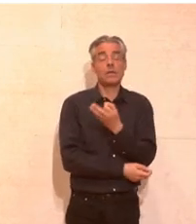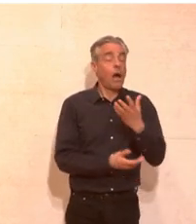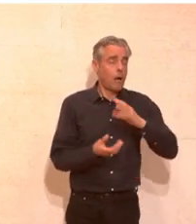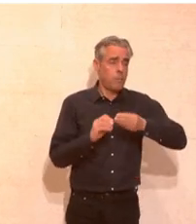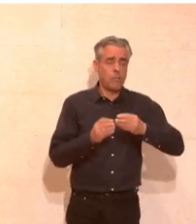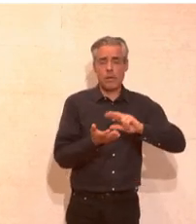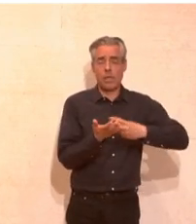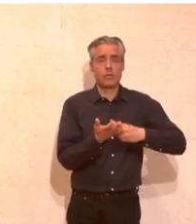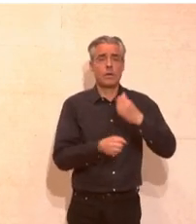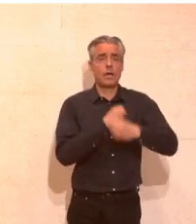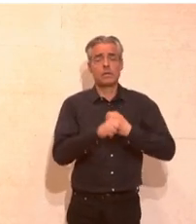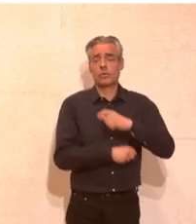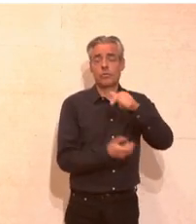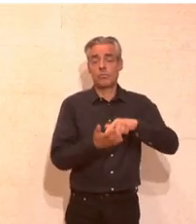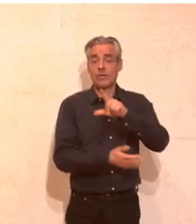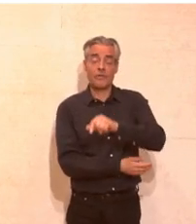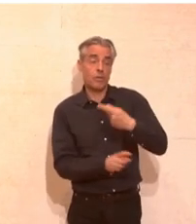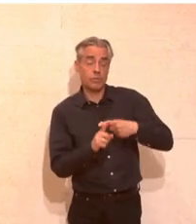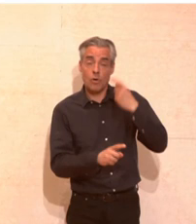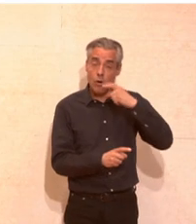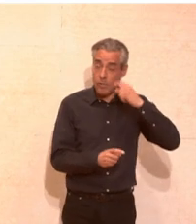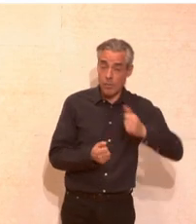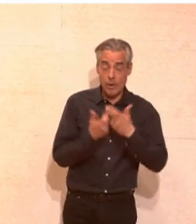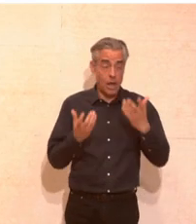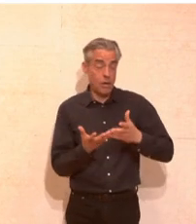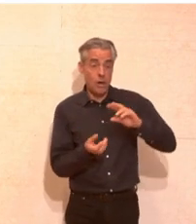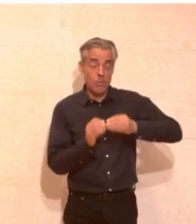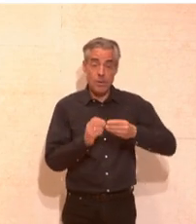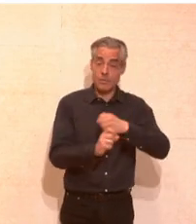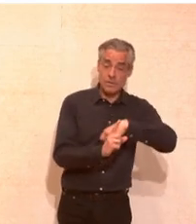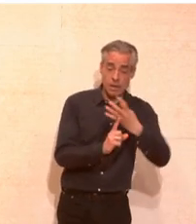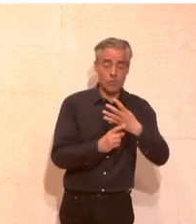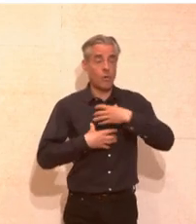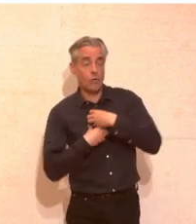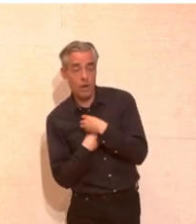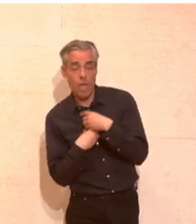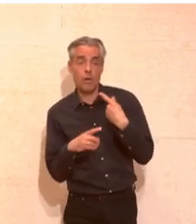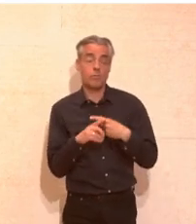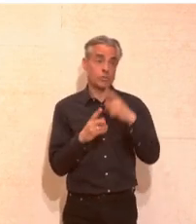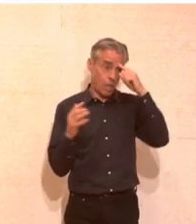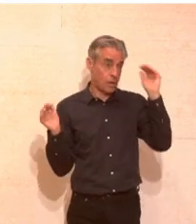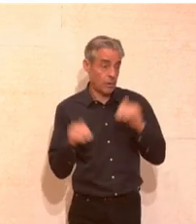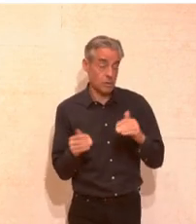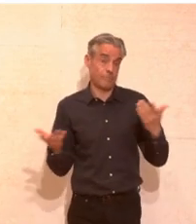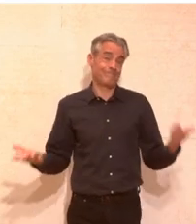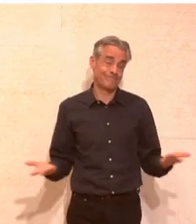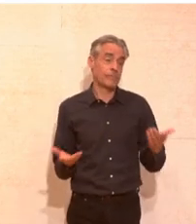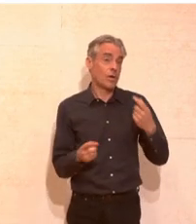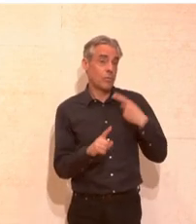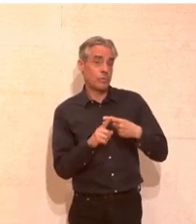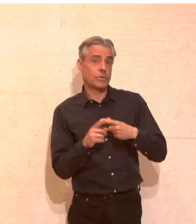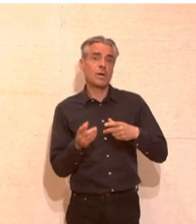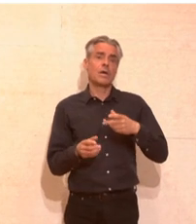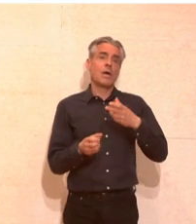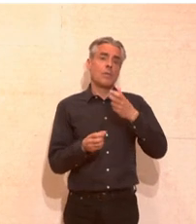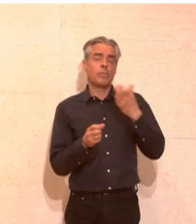troubles du sommeil dans l'année 2020. Et on voyait aussi beaucoup plus d'augmentation de symptômes d'anxiété et de dépression et plus de